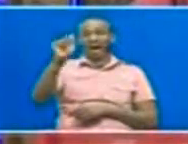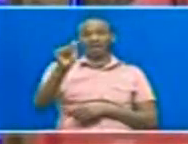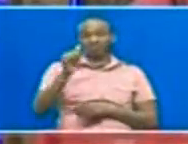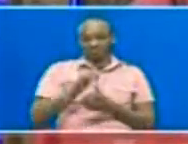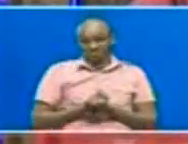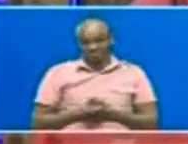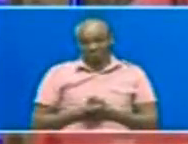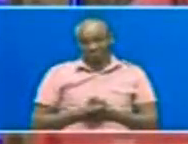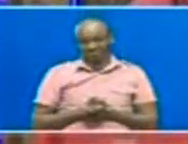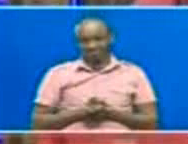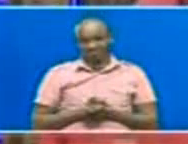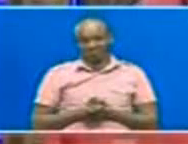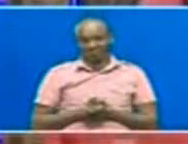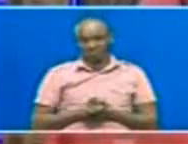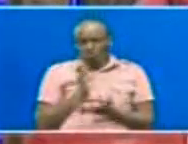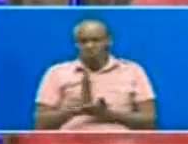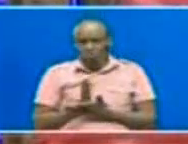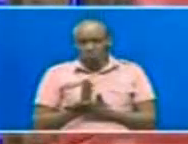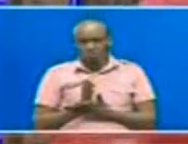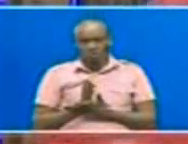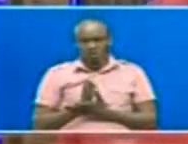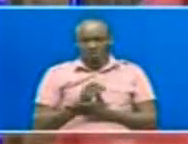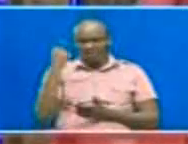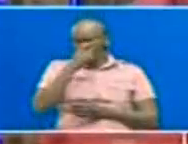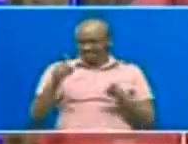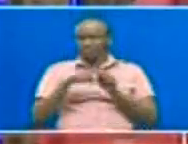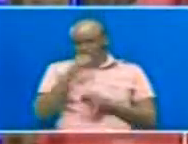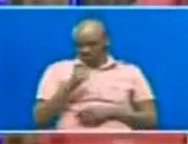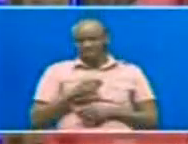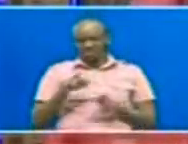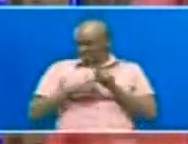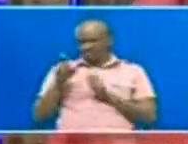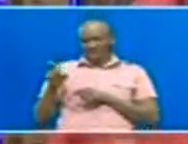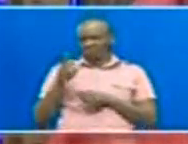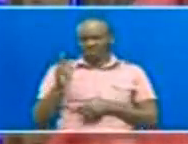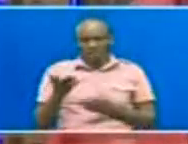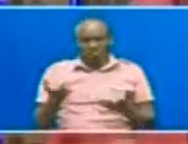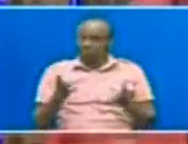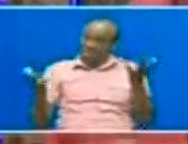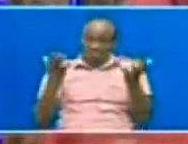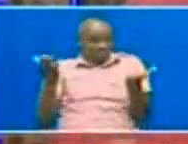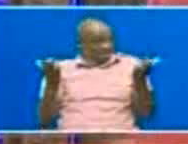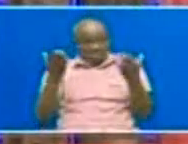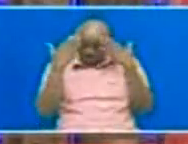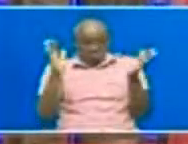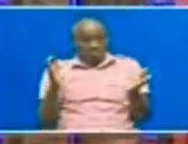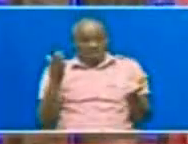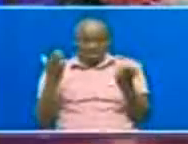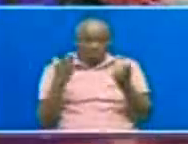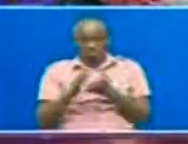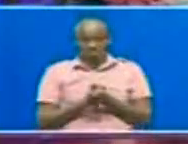Amesema unafanana na Kenneth Matiba sana. Kweli? Eh. Ah, sura yangu hii ni kweli ya Matiba. Labda hatuwezi kujua, labda